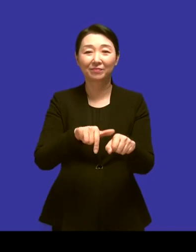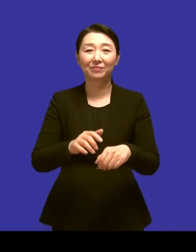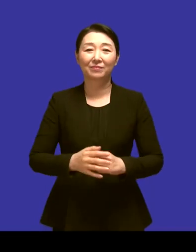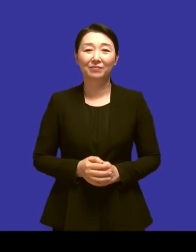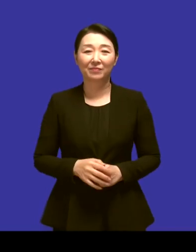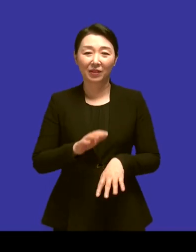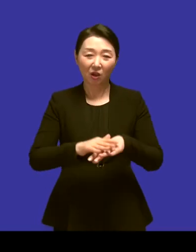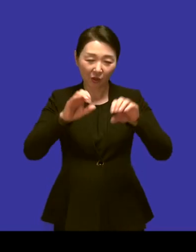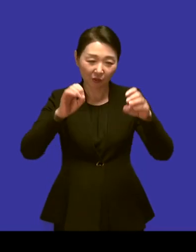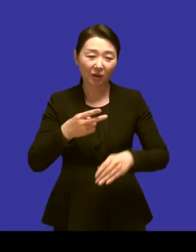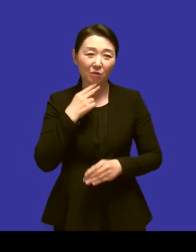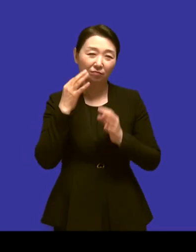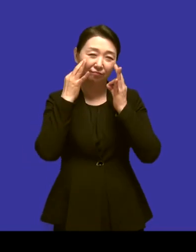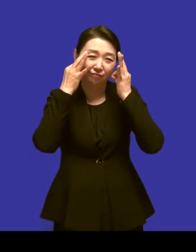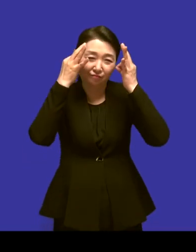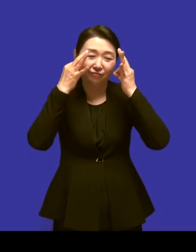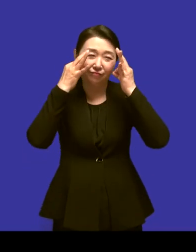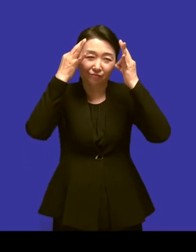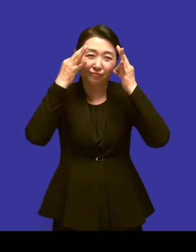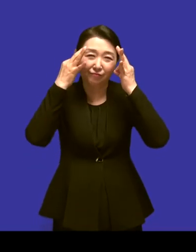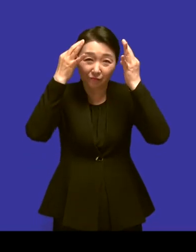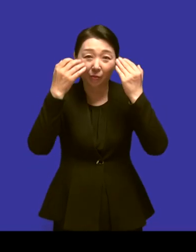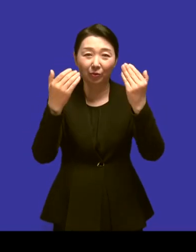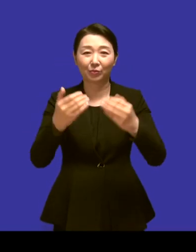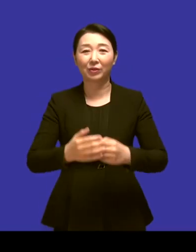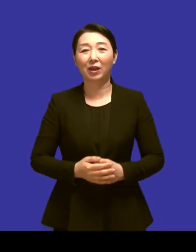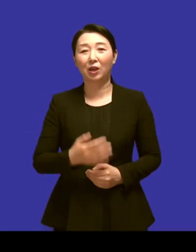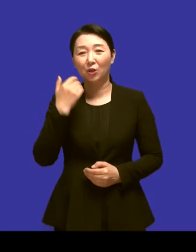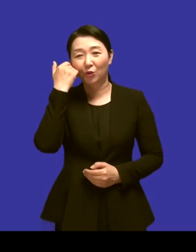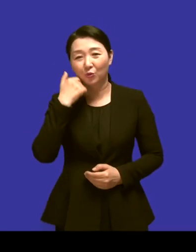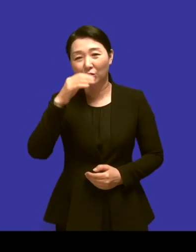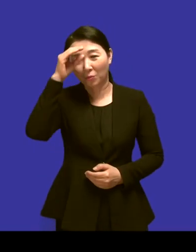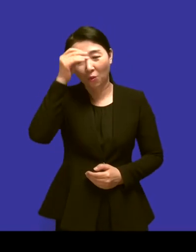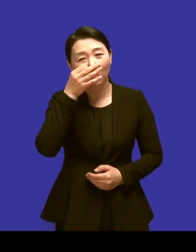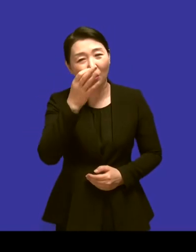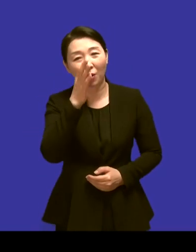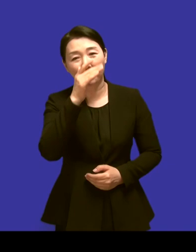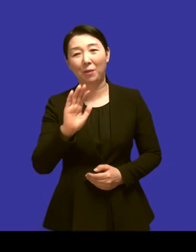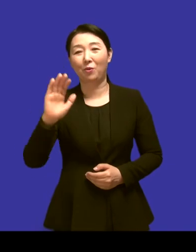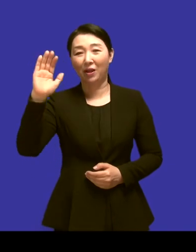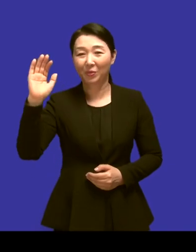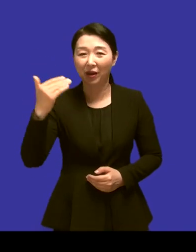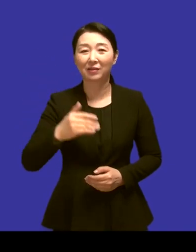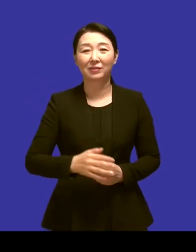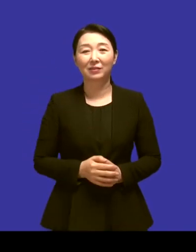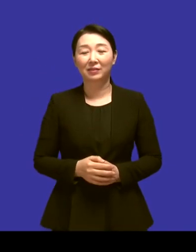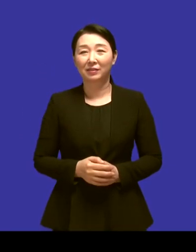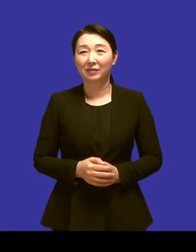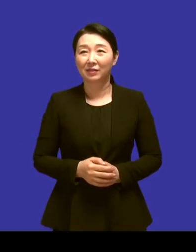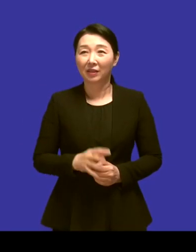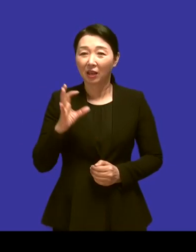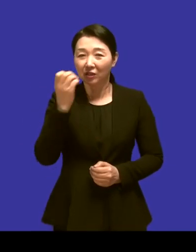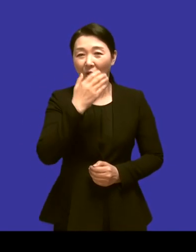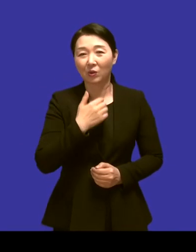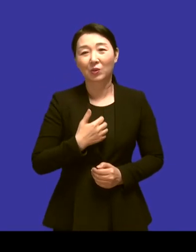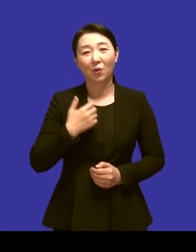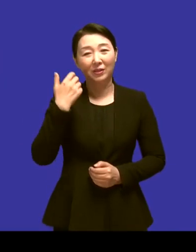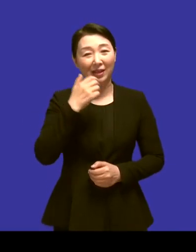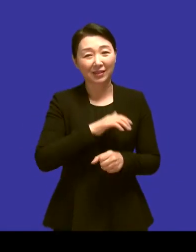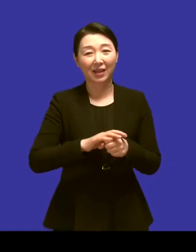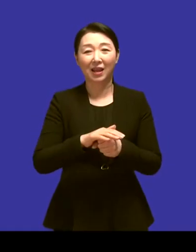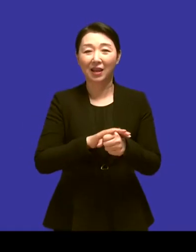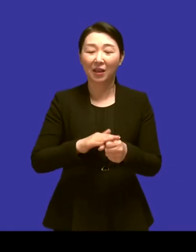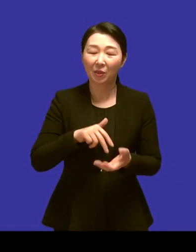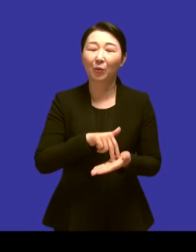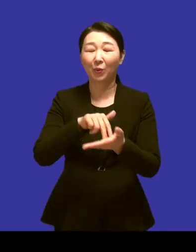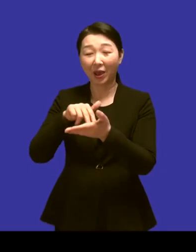시간 헛되지 않게 최선이라도 다할게. 누구에게나 본보기를 삼는 바보가 될래. Yeah, Holy Spirit only love me. Lonely